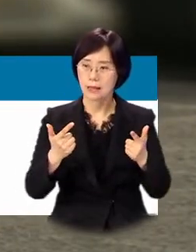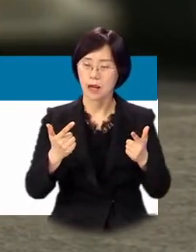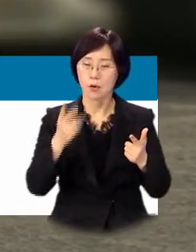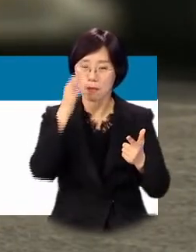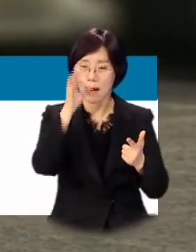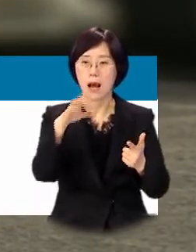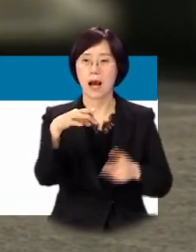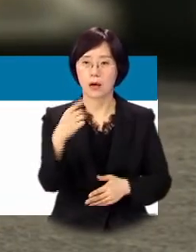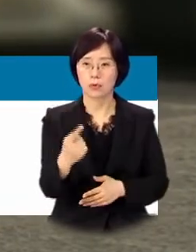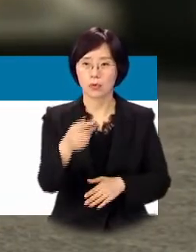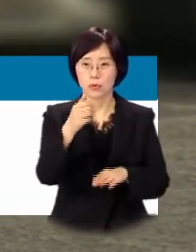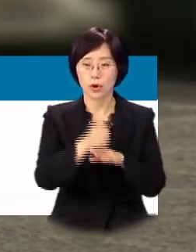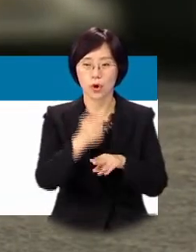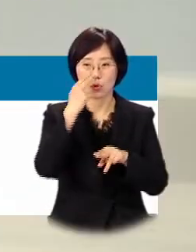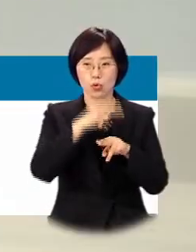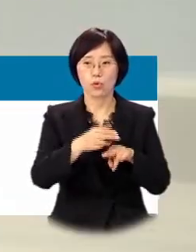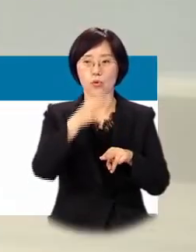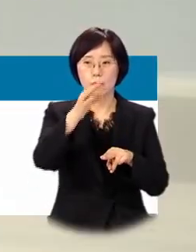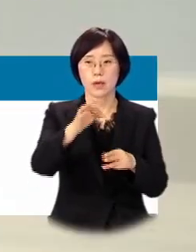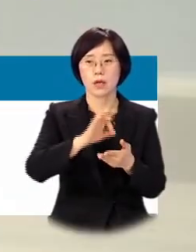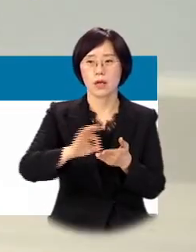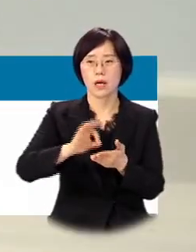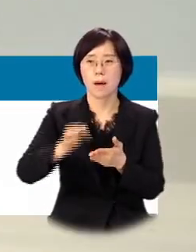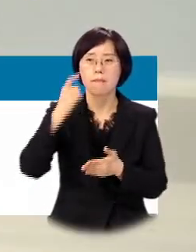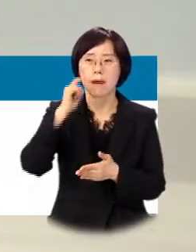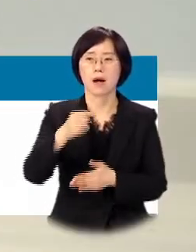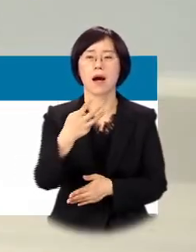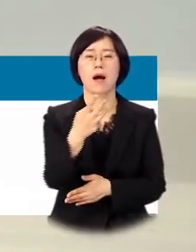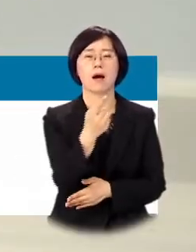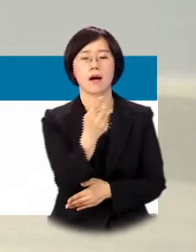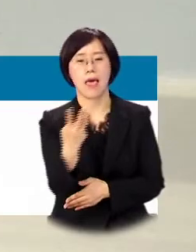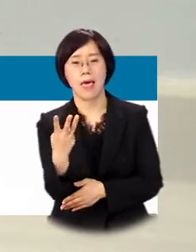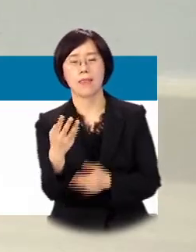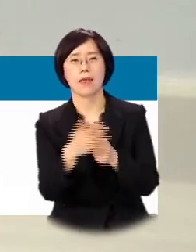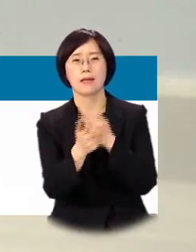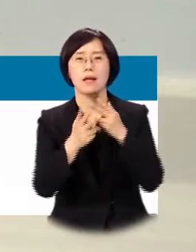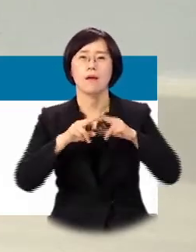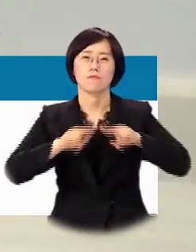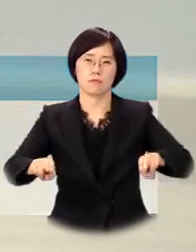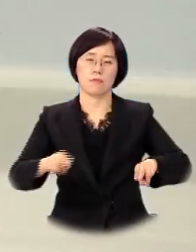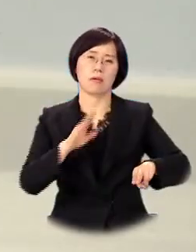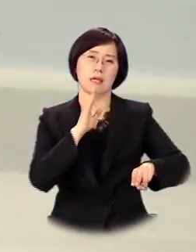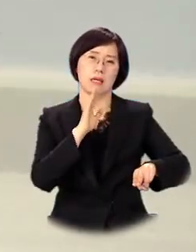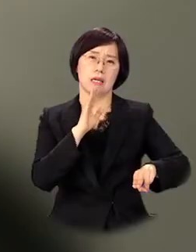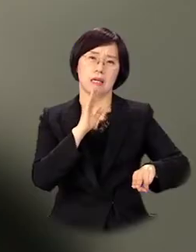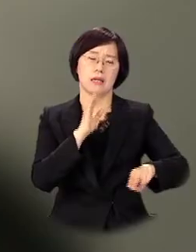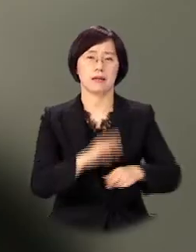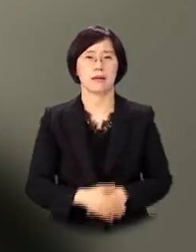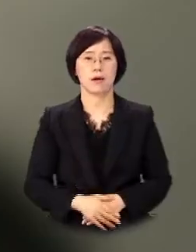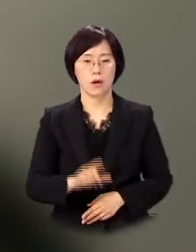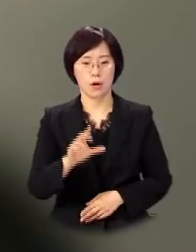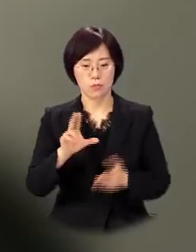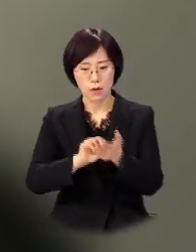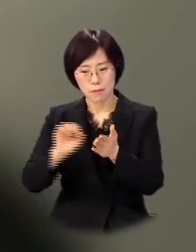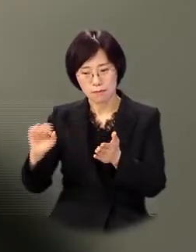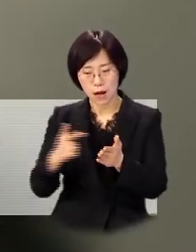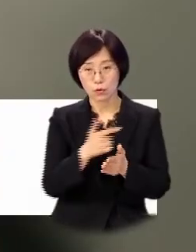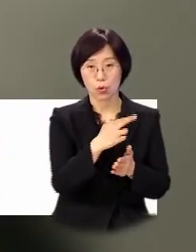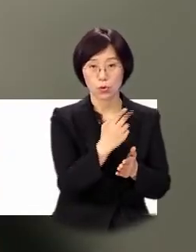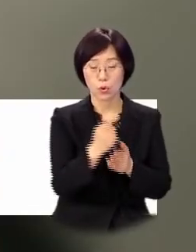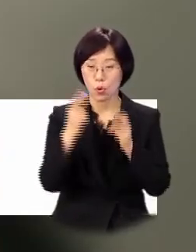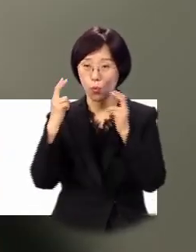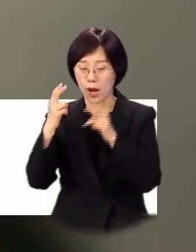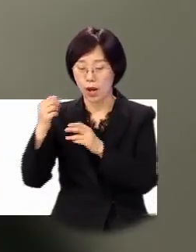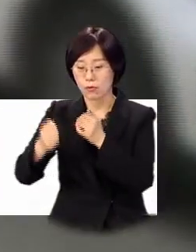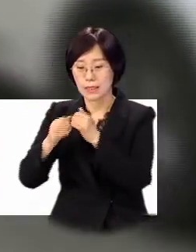해도 요즘이 증가가 3척이기 때문에 전면 취소라고요. 문제의 발단은 노조와 일부 법인